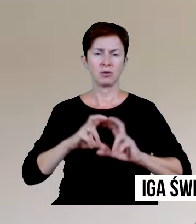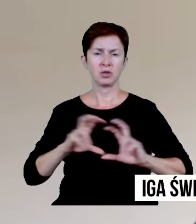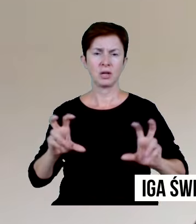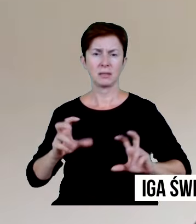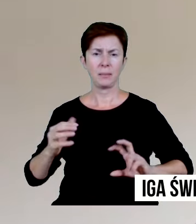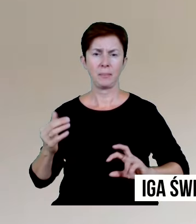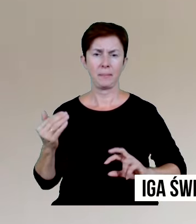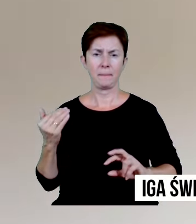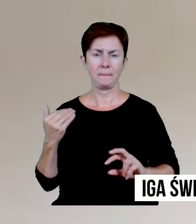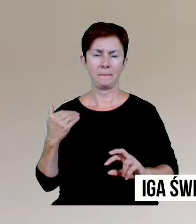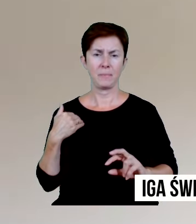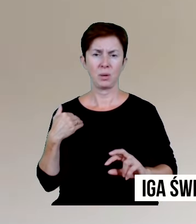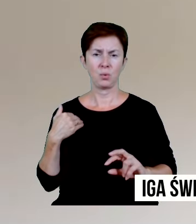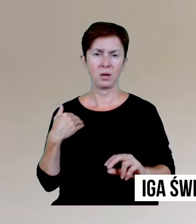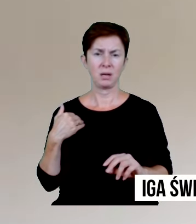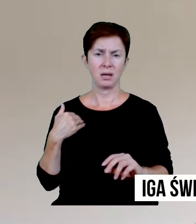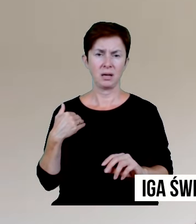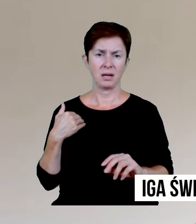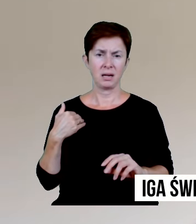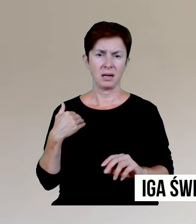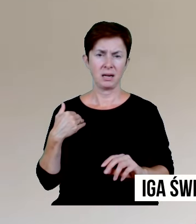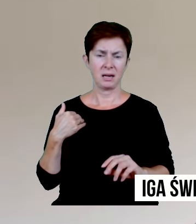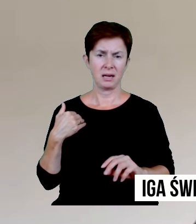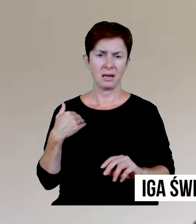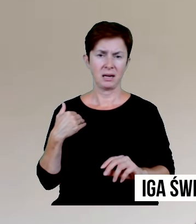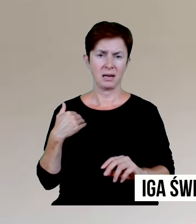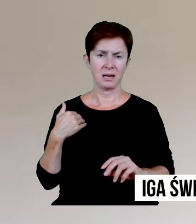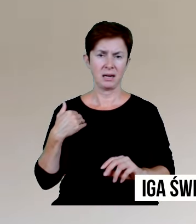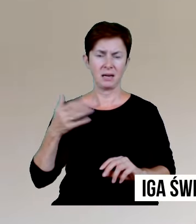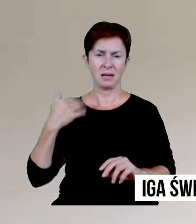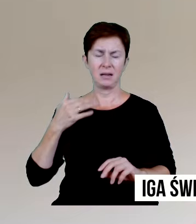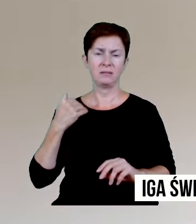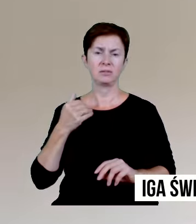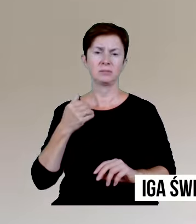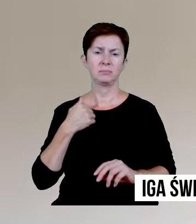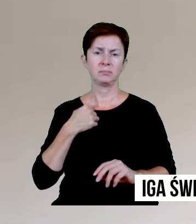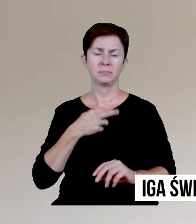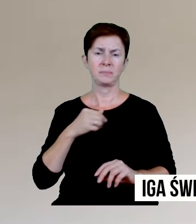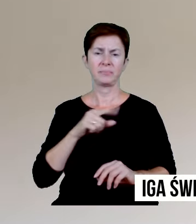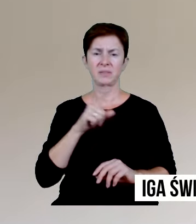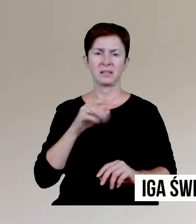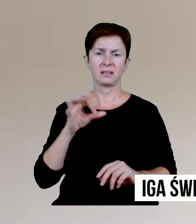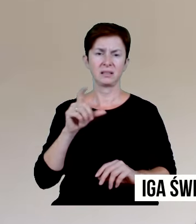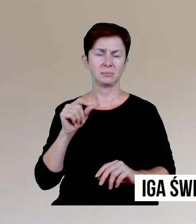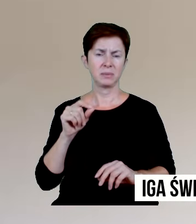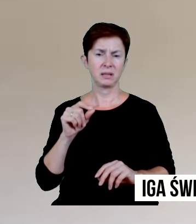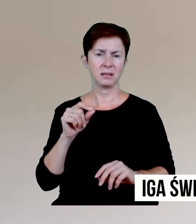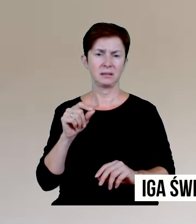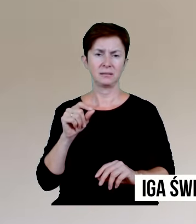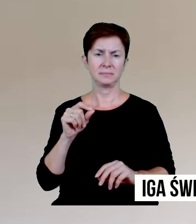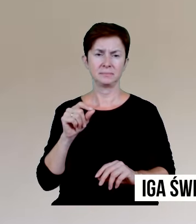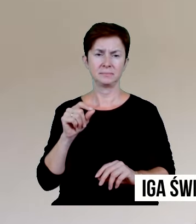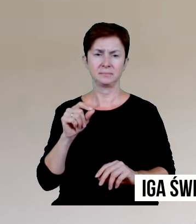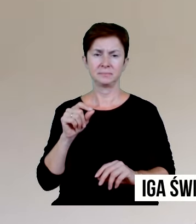w czasach premierstwa pana Tuska, wcześniejszego kontakty z FSB, które on jakby, na które